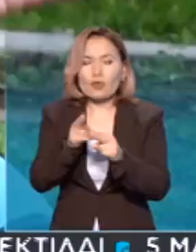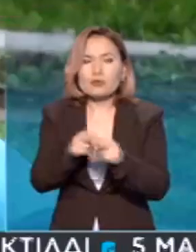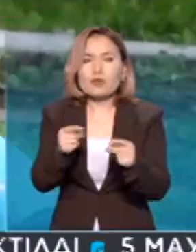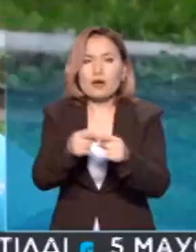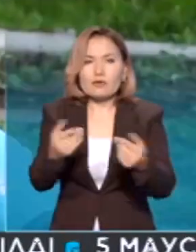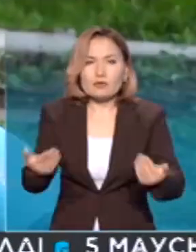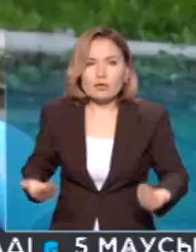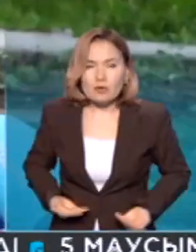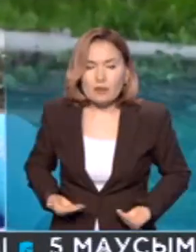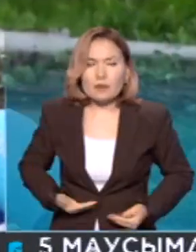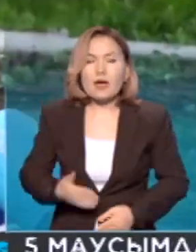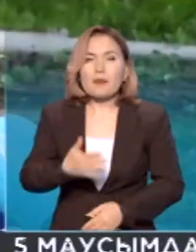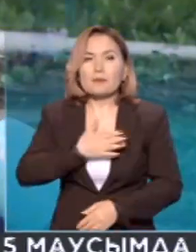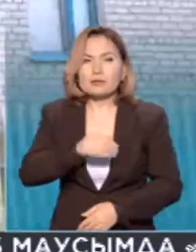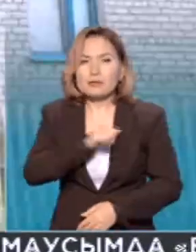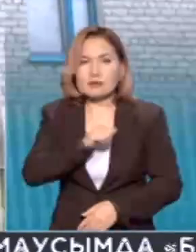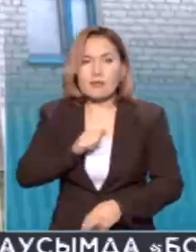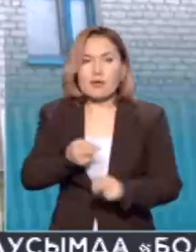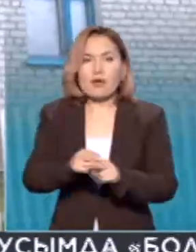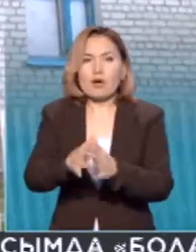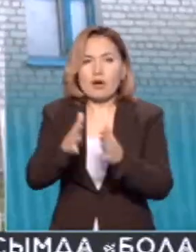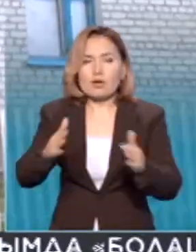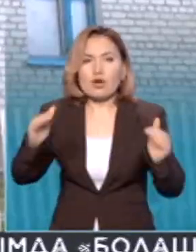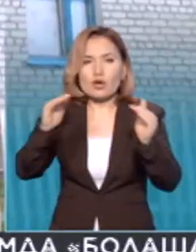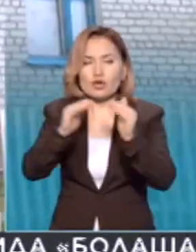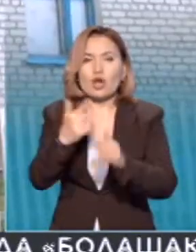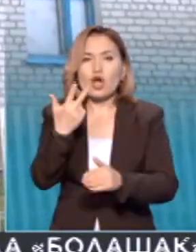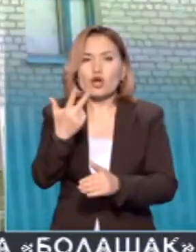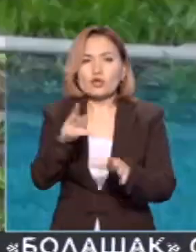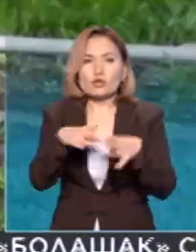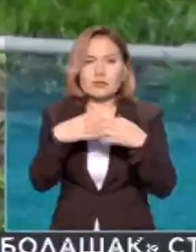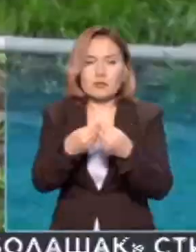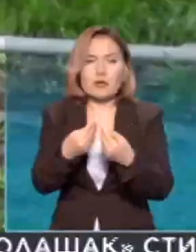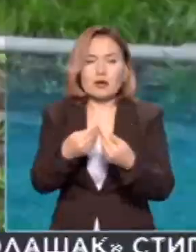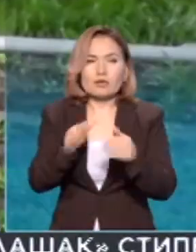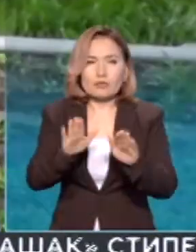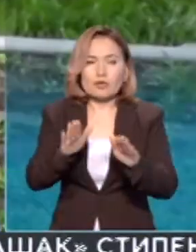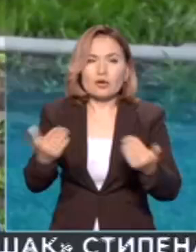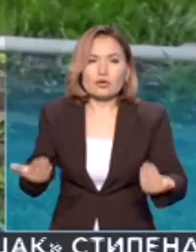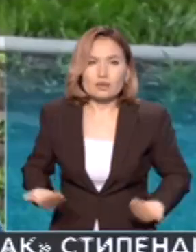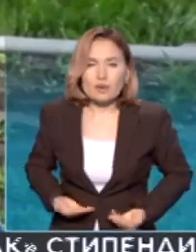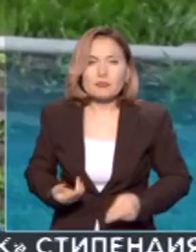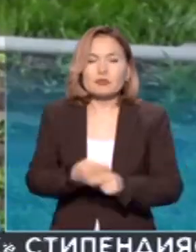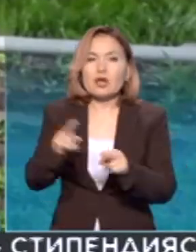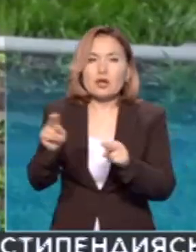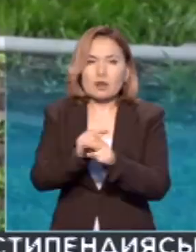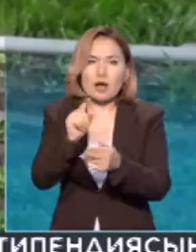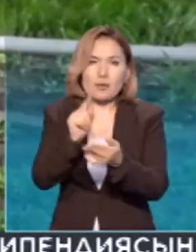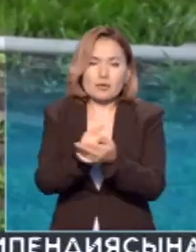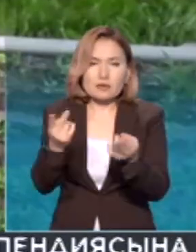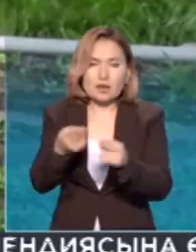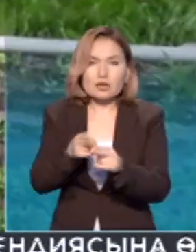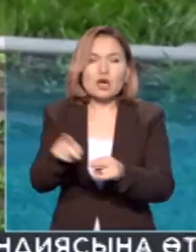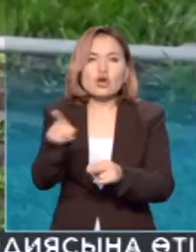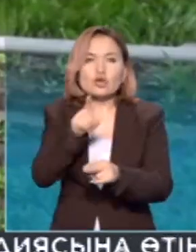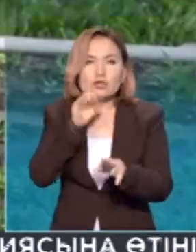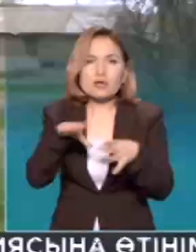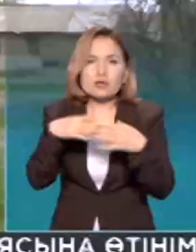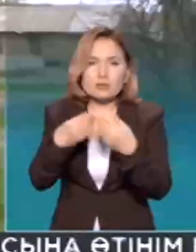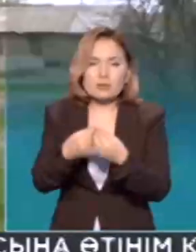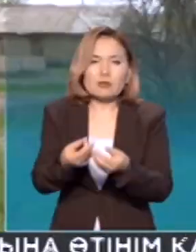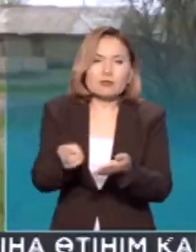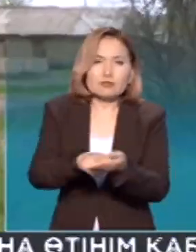Осы үйде біз үш семья тұрамыз мінекей. Астында үстінде жағдай жасаса онда тұруға болады, күшті район